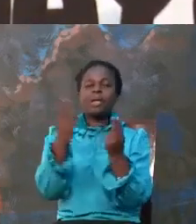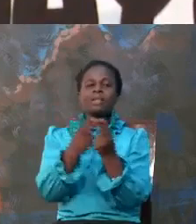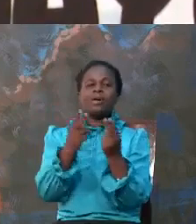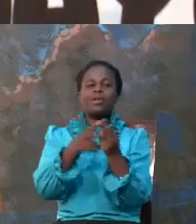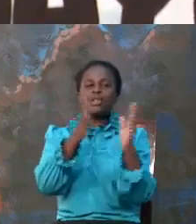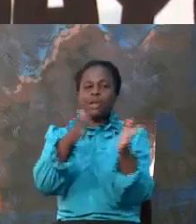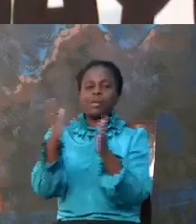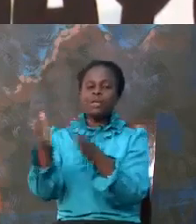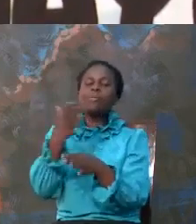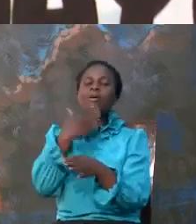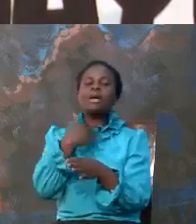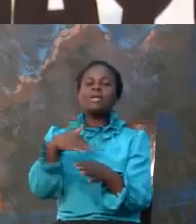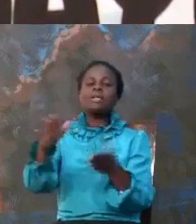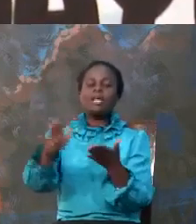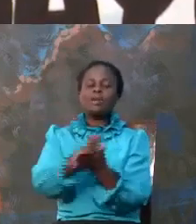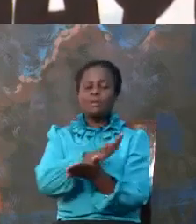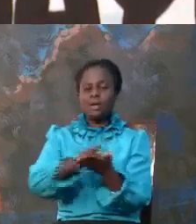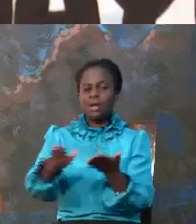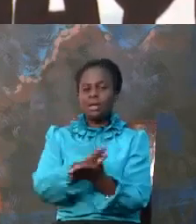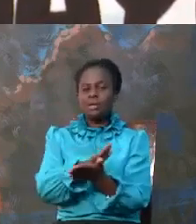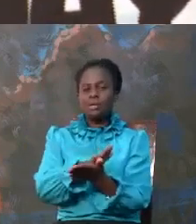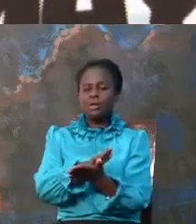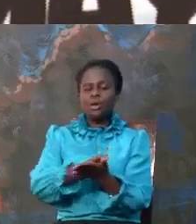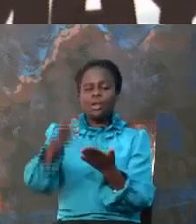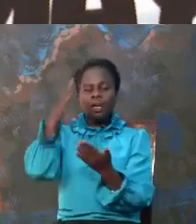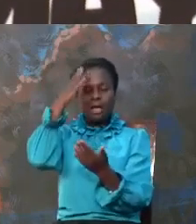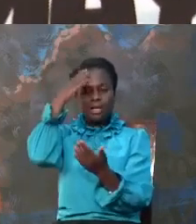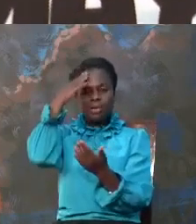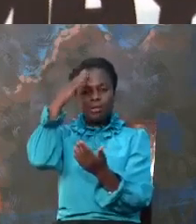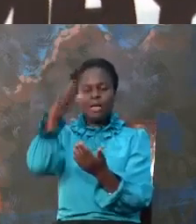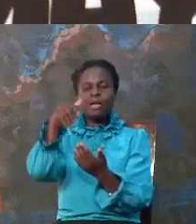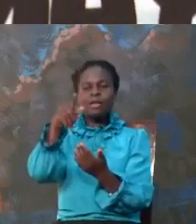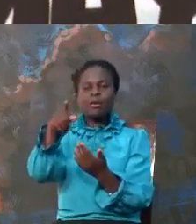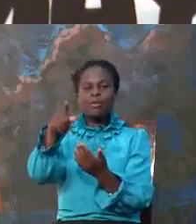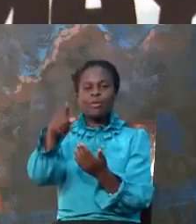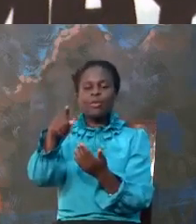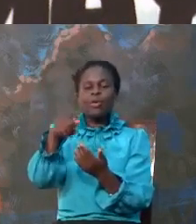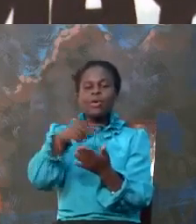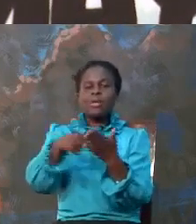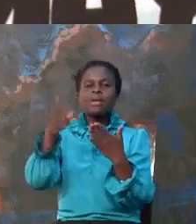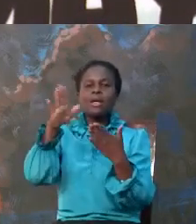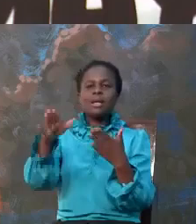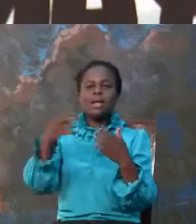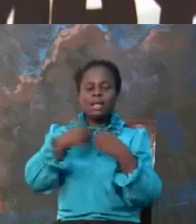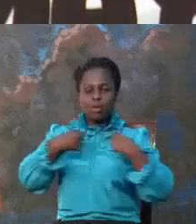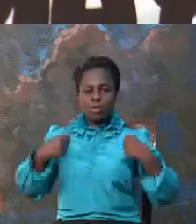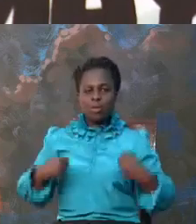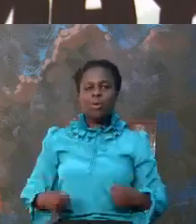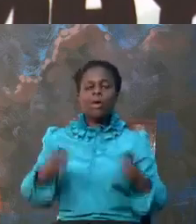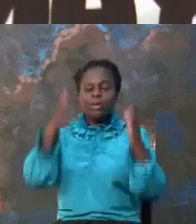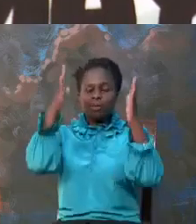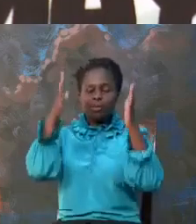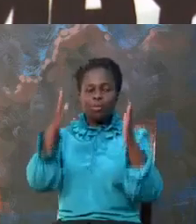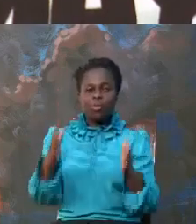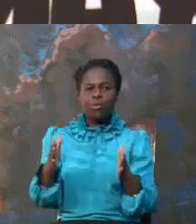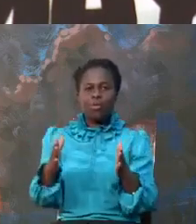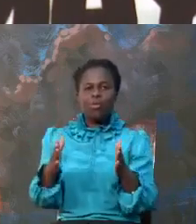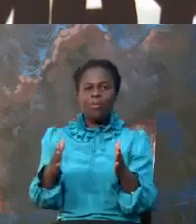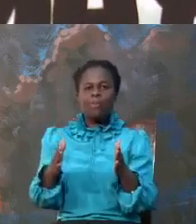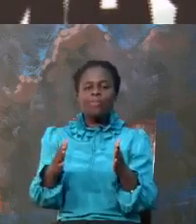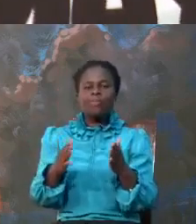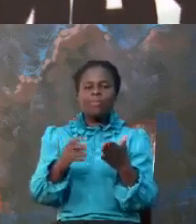alihitaji utakaso, na alijulikana akiitwa kuhani mkuu. Na rekodi inasema wa kwanza kuitwa